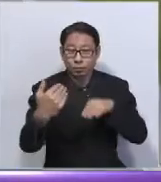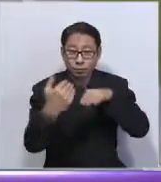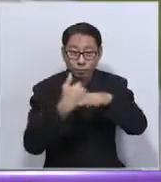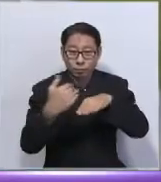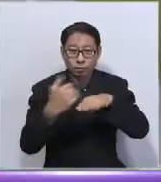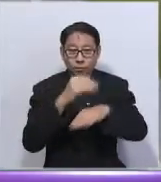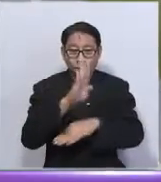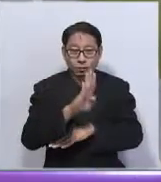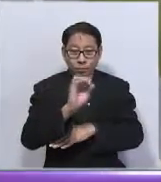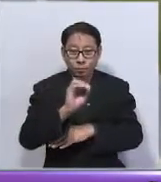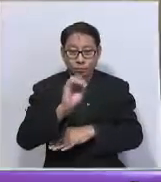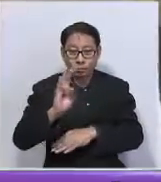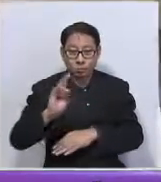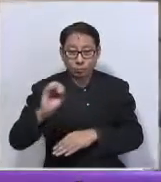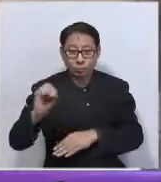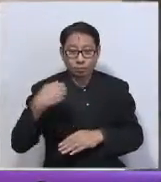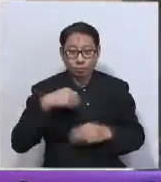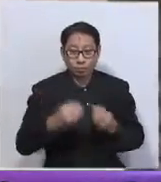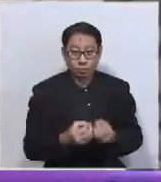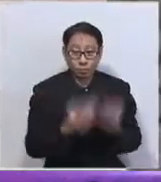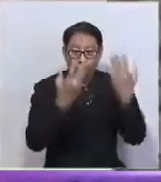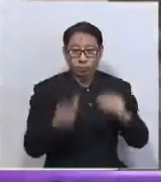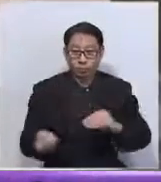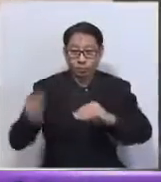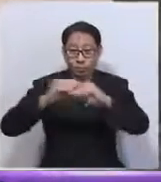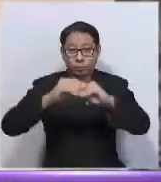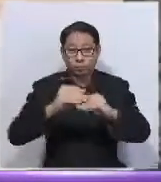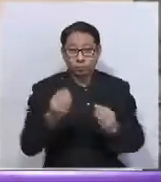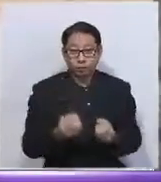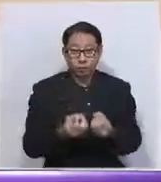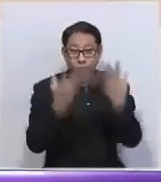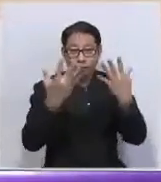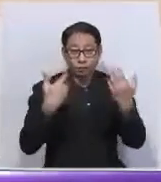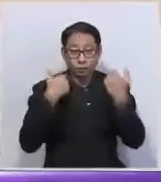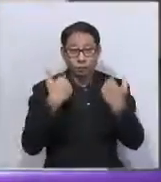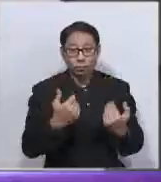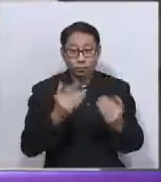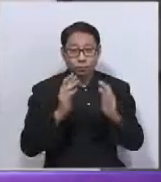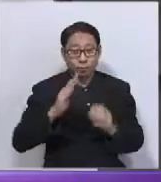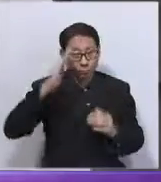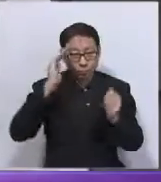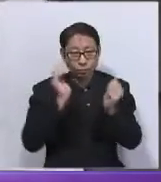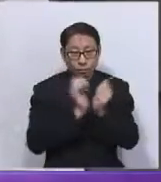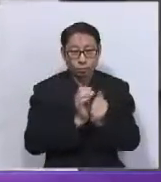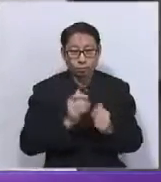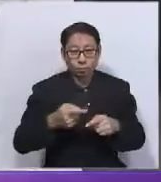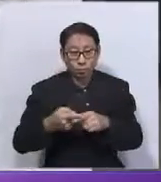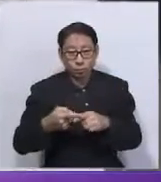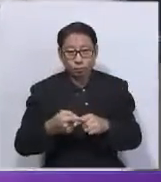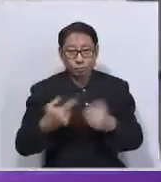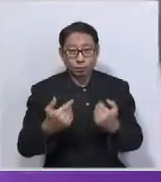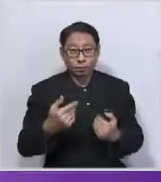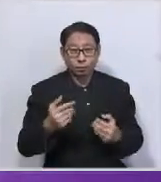าย4070คนร้ายจุดชนวนระเบิดขึ้นอีก1ครั้งทำให้เจ้าหน้าที่ได้รับบาดเจ็บและในขณะ